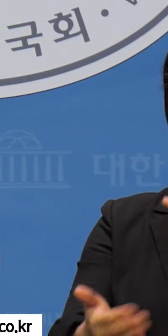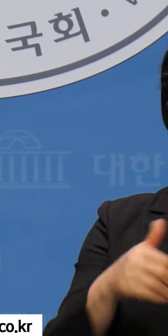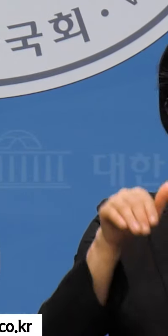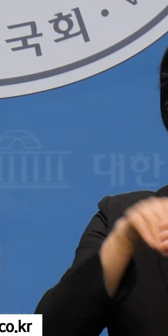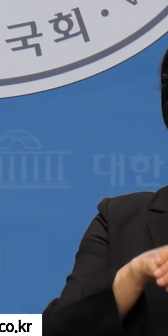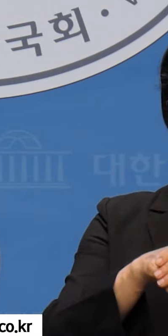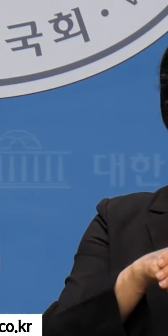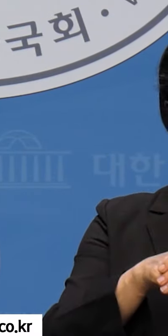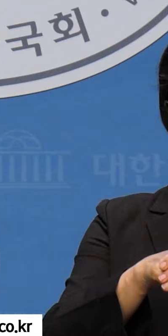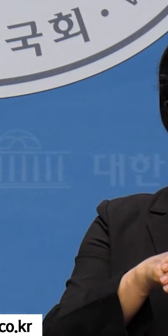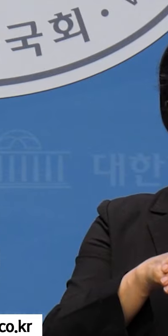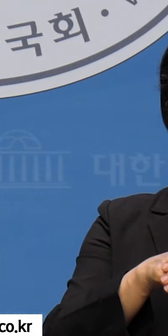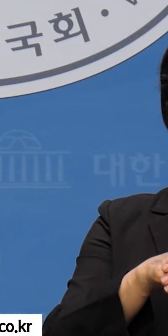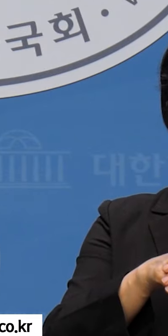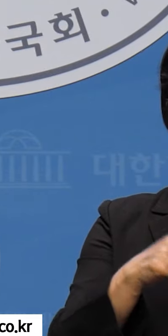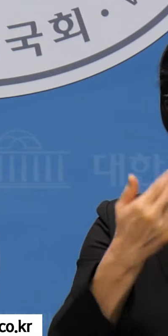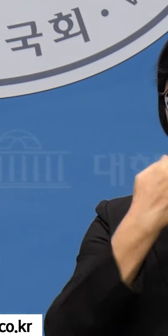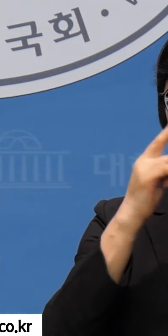사전투표